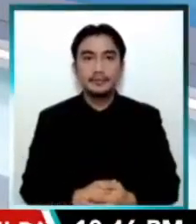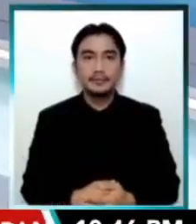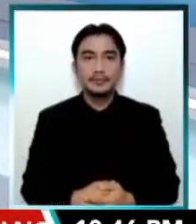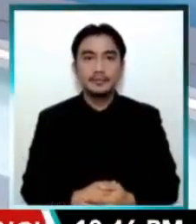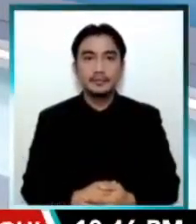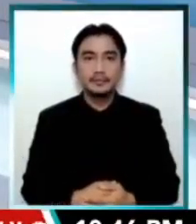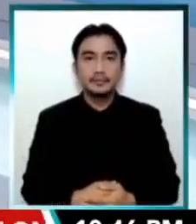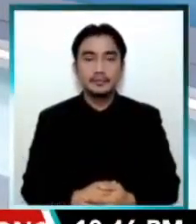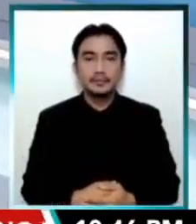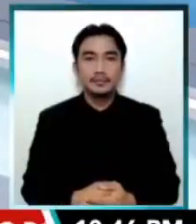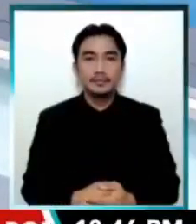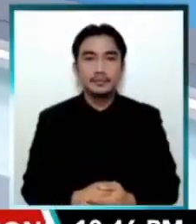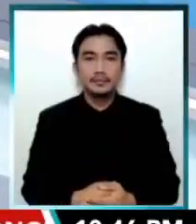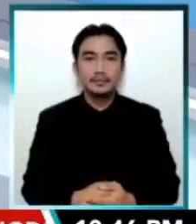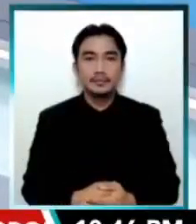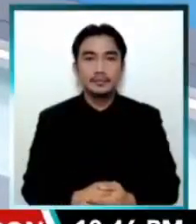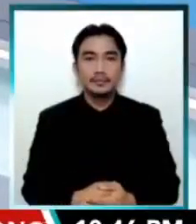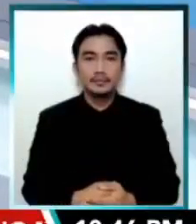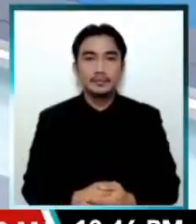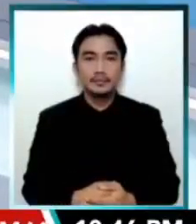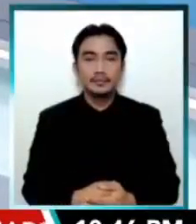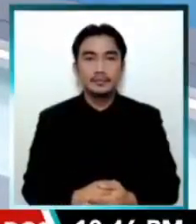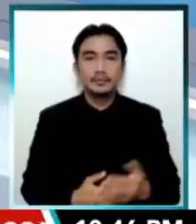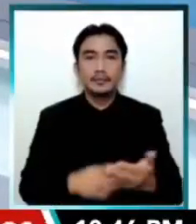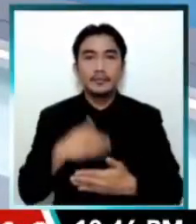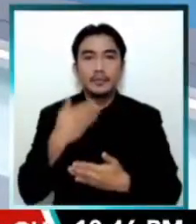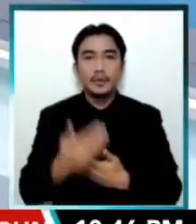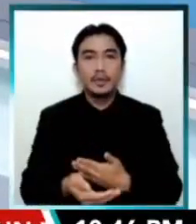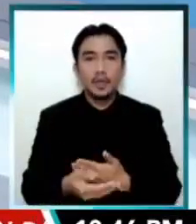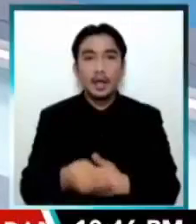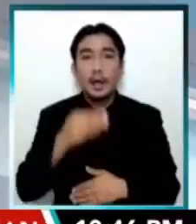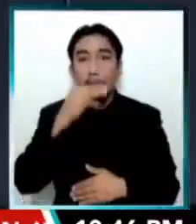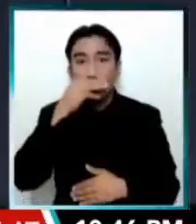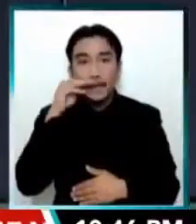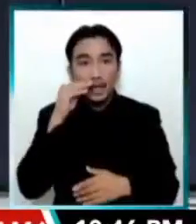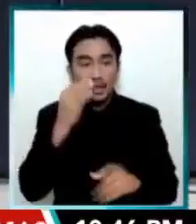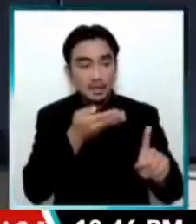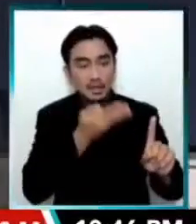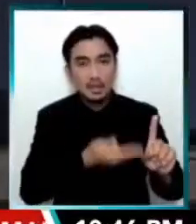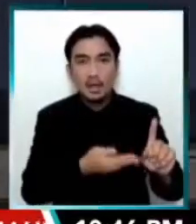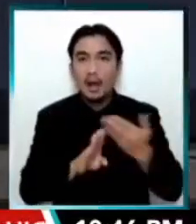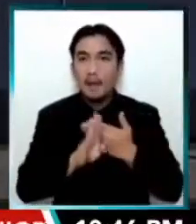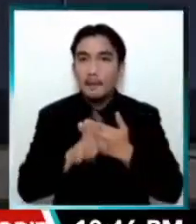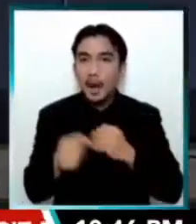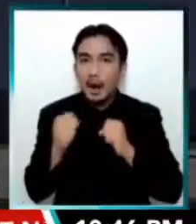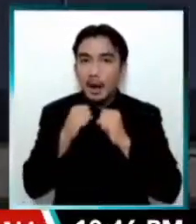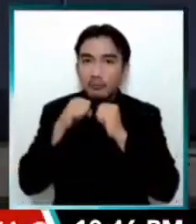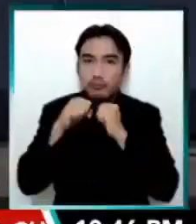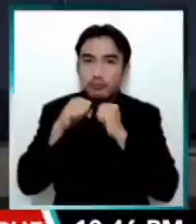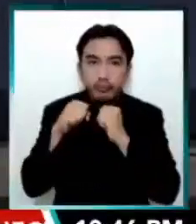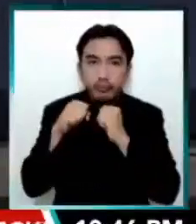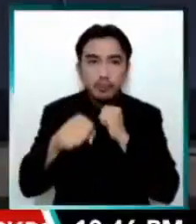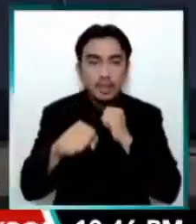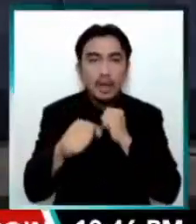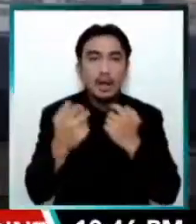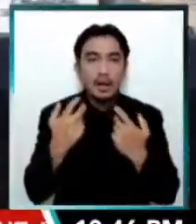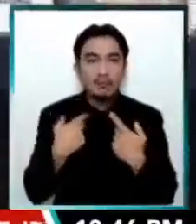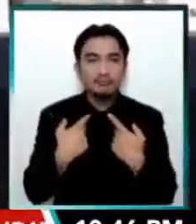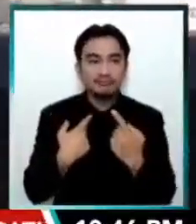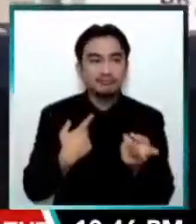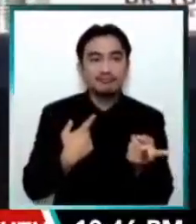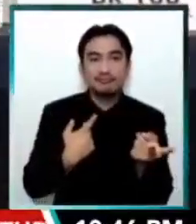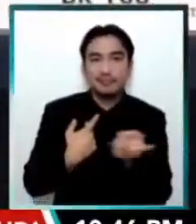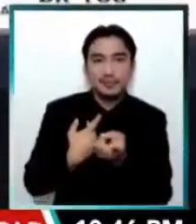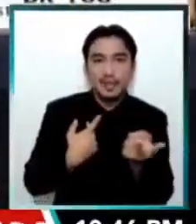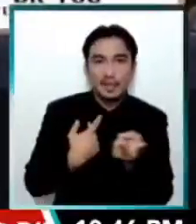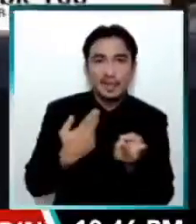Magbabalik sa boxing ring si Pambansang Kamao Manny Pacquiao. Makakalaban niya sa isang exhibition match ang South Korean mixed martial